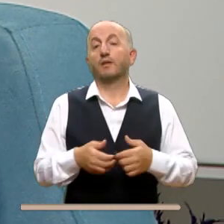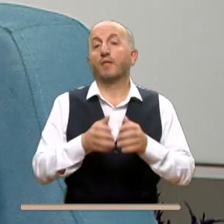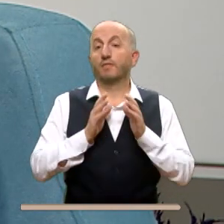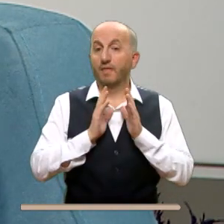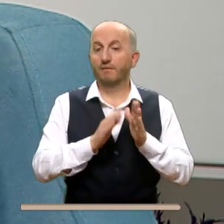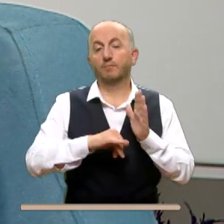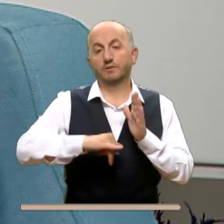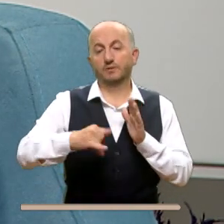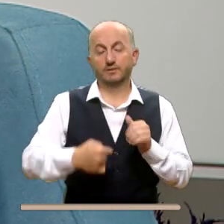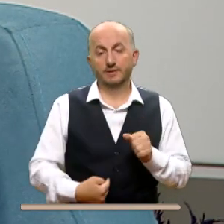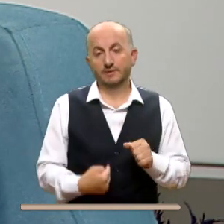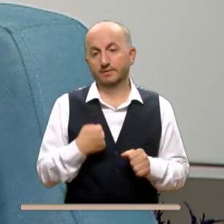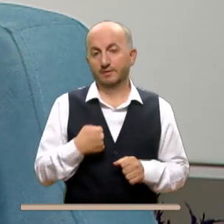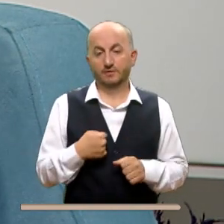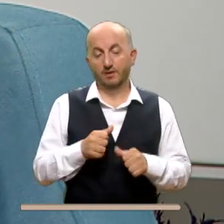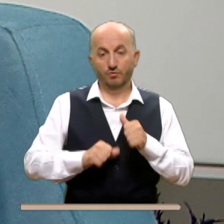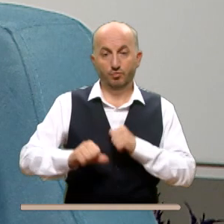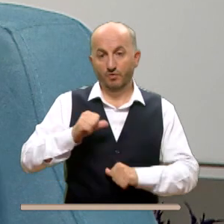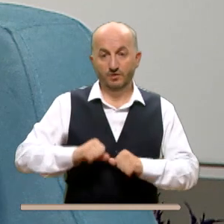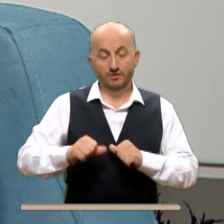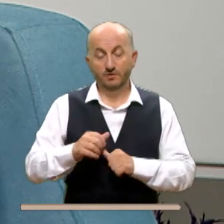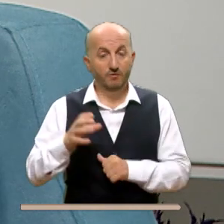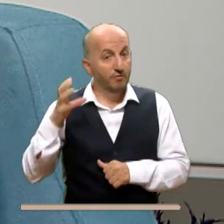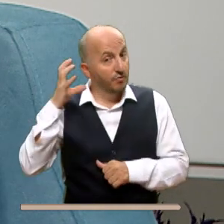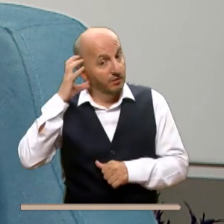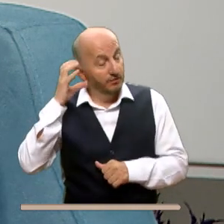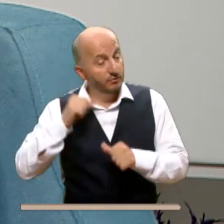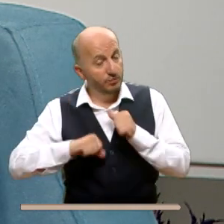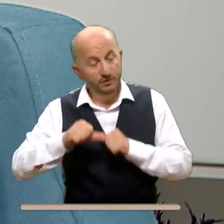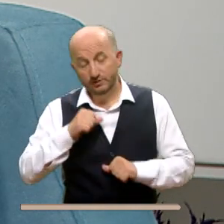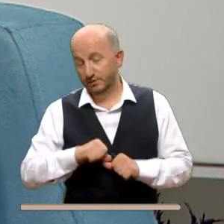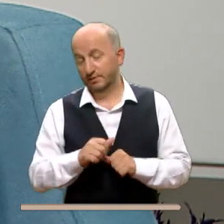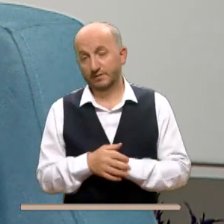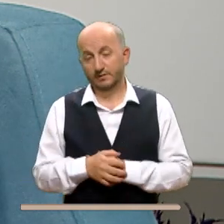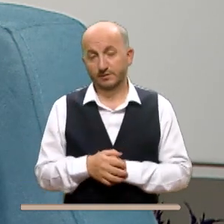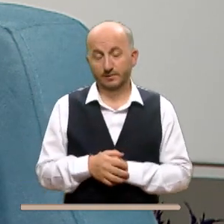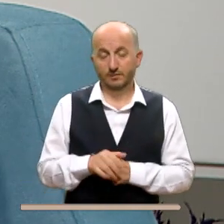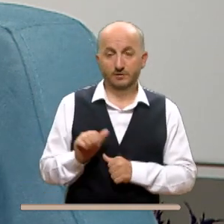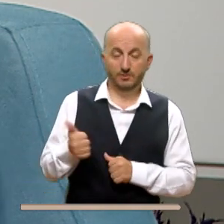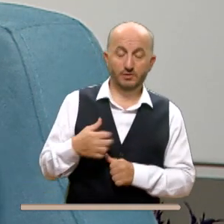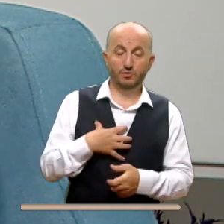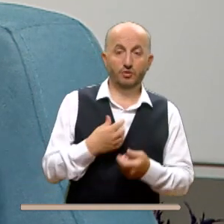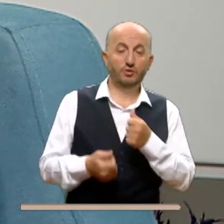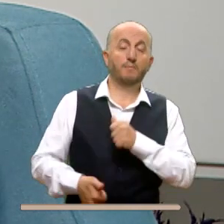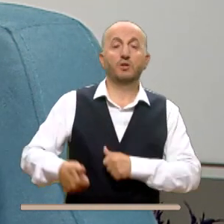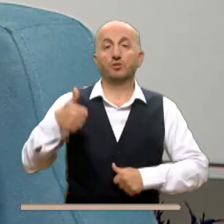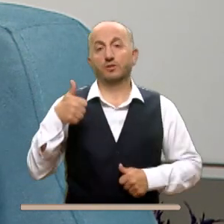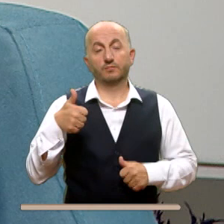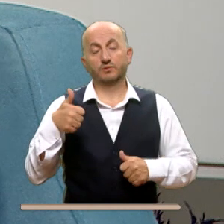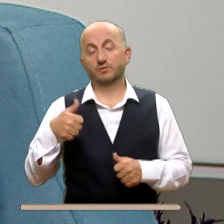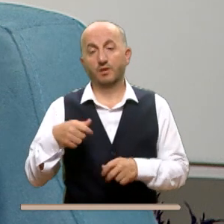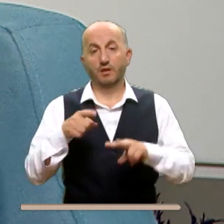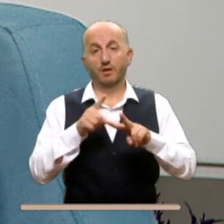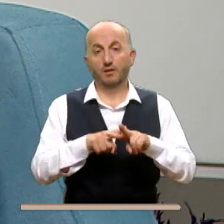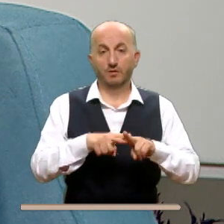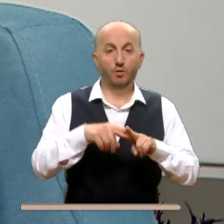yanında hisseden bir üniversiteyiz. Vakfımızın üniversitesiyiz. Bu manada kıymetli Diyanet İşleri Başkanımıza, Ali Erbaş